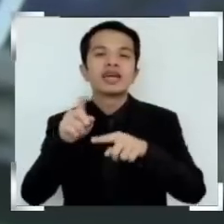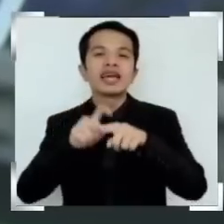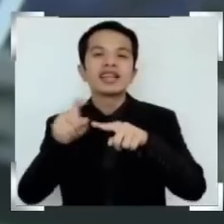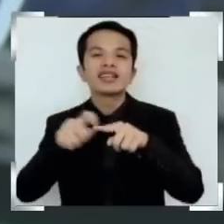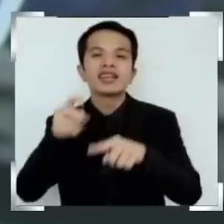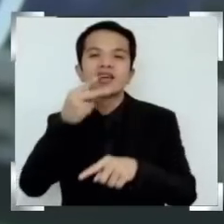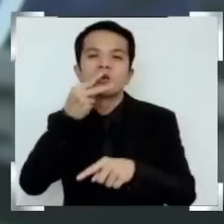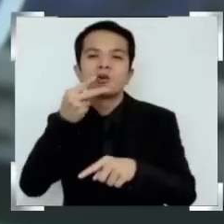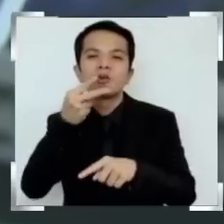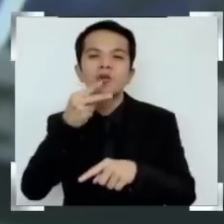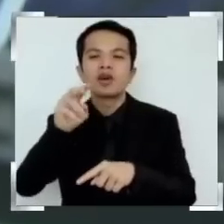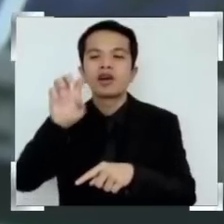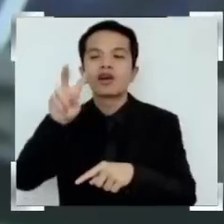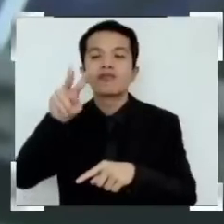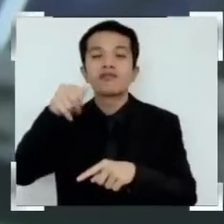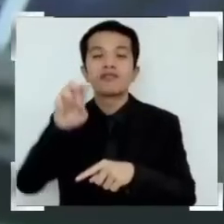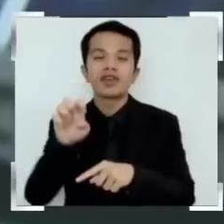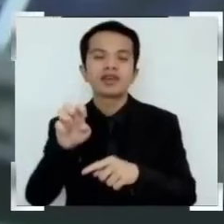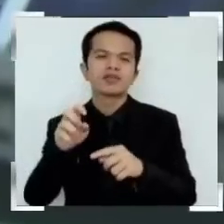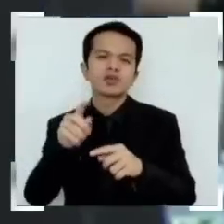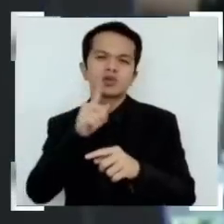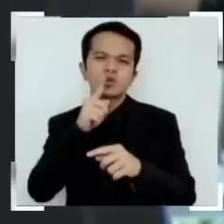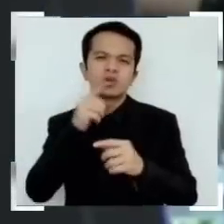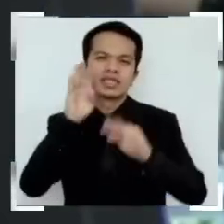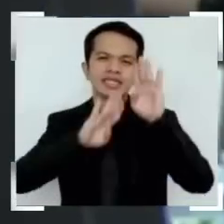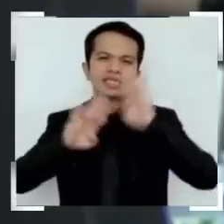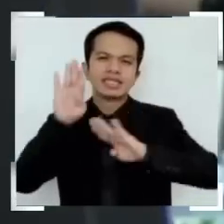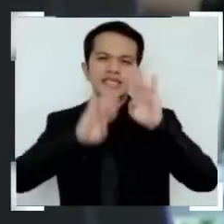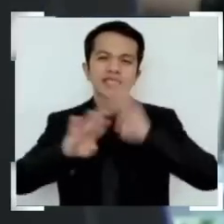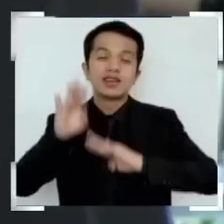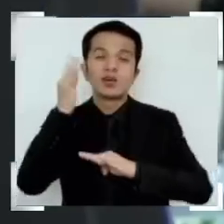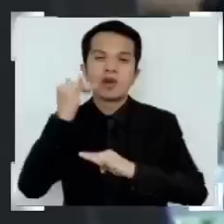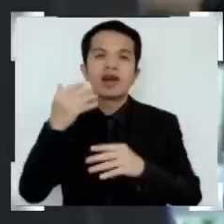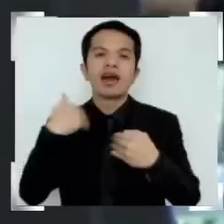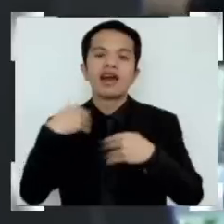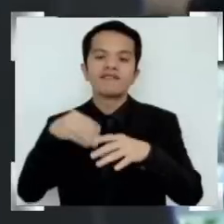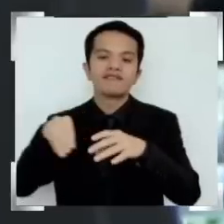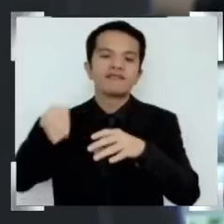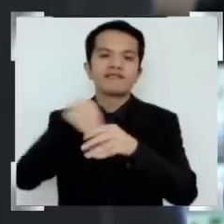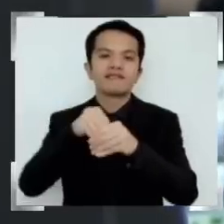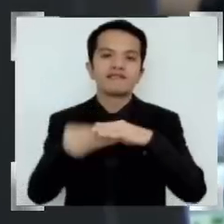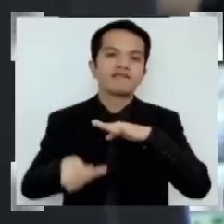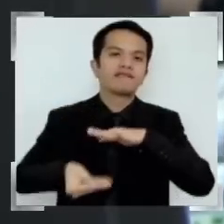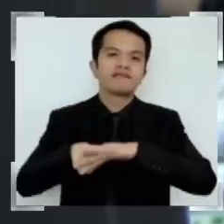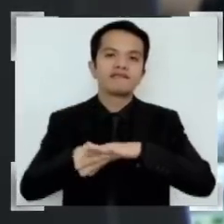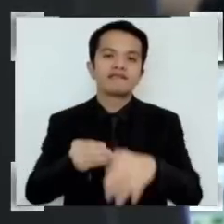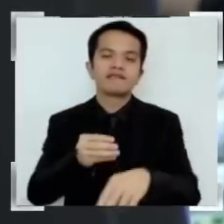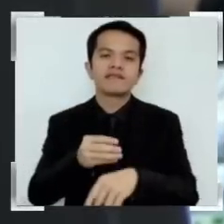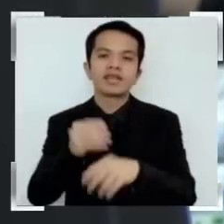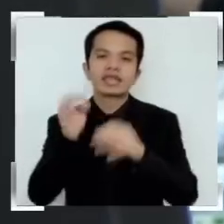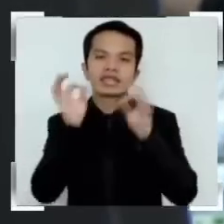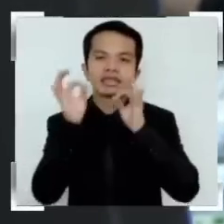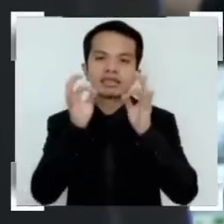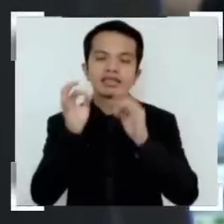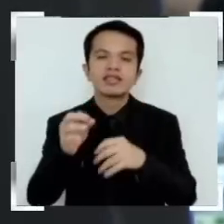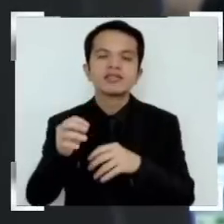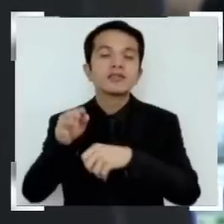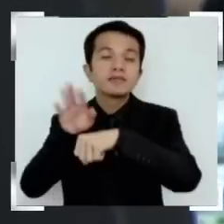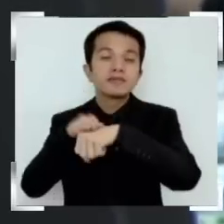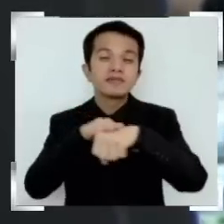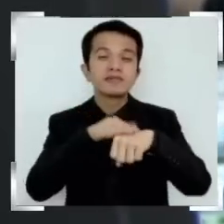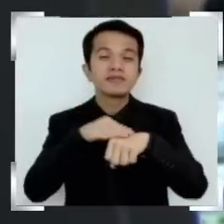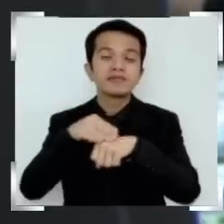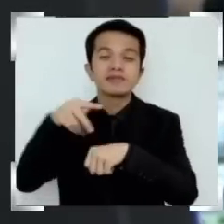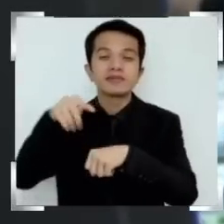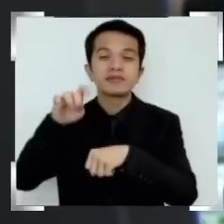ang pagkalat nito lalot na't may nasasabat na may lamang illegal na droga. Paalala ng PDEA na IA Interagency Drug Interdiction